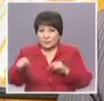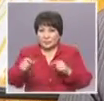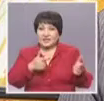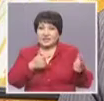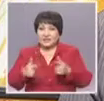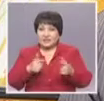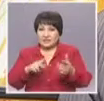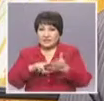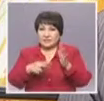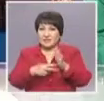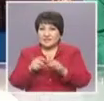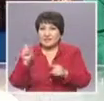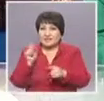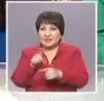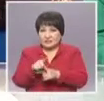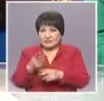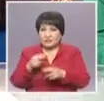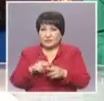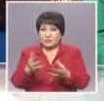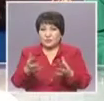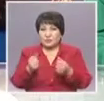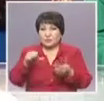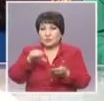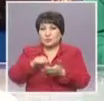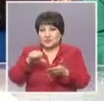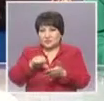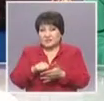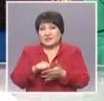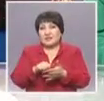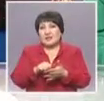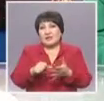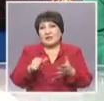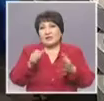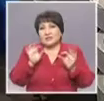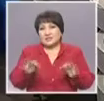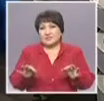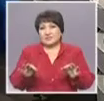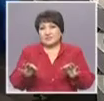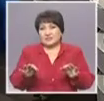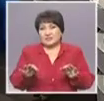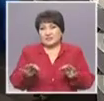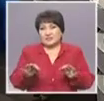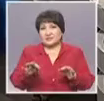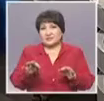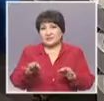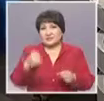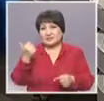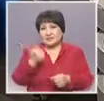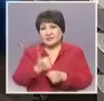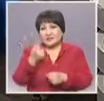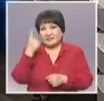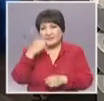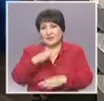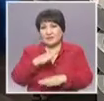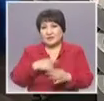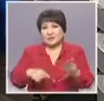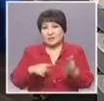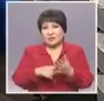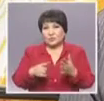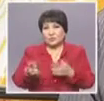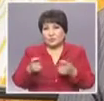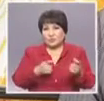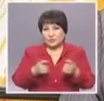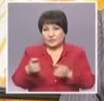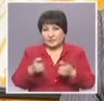подготавливается план заданий, в котором примут участие, естественно, и ДВД города, то есть все уже